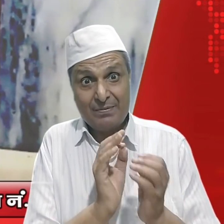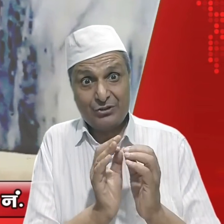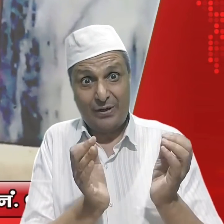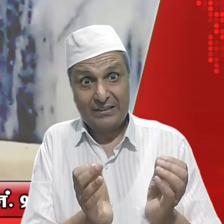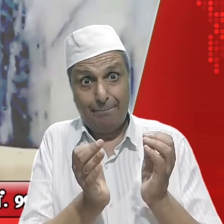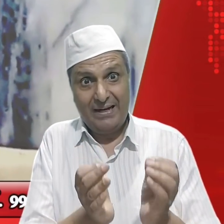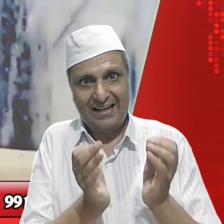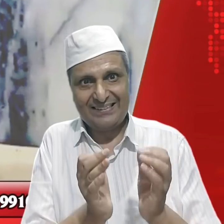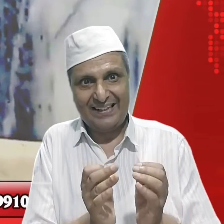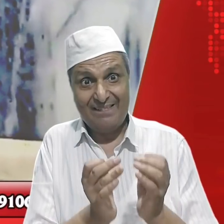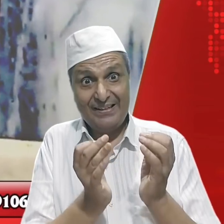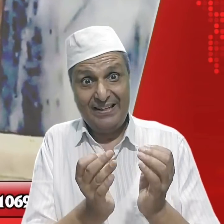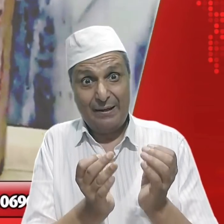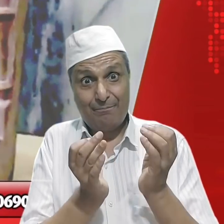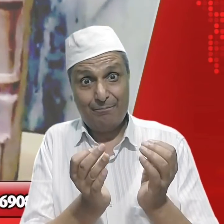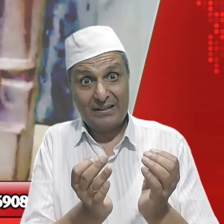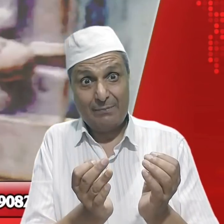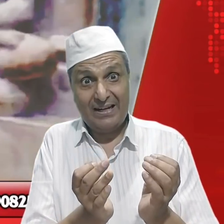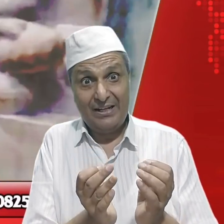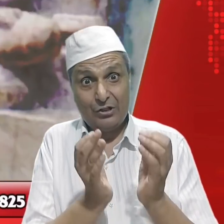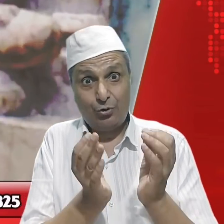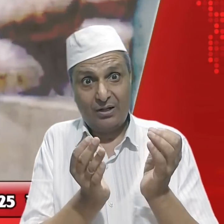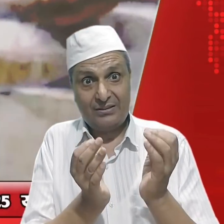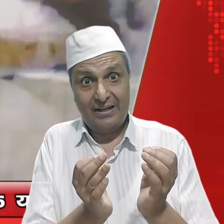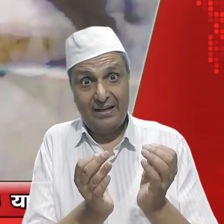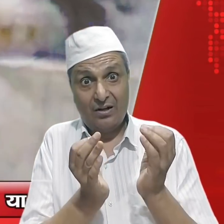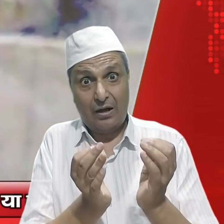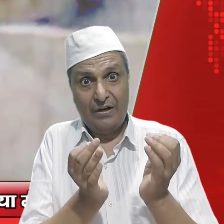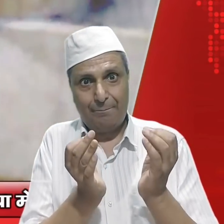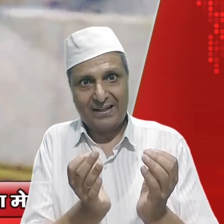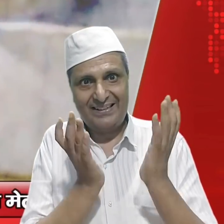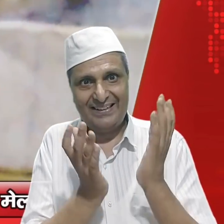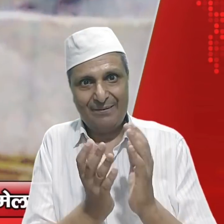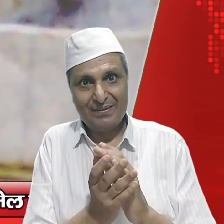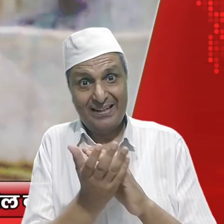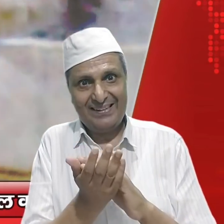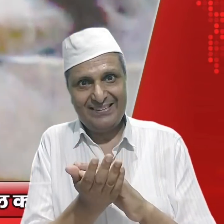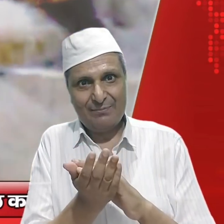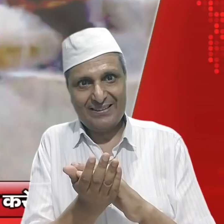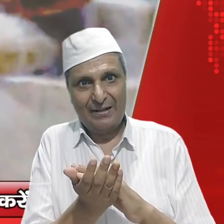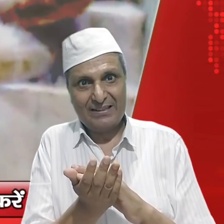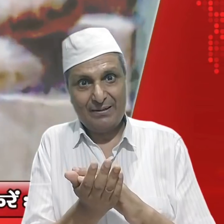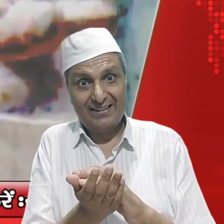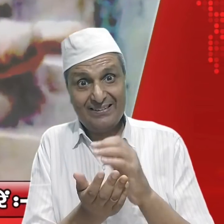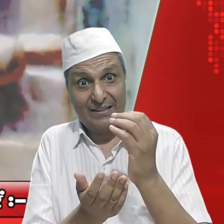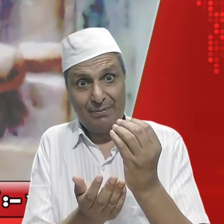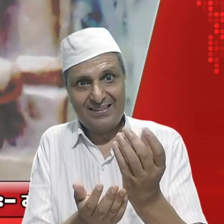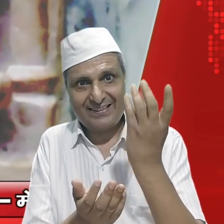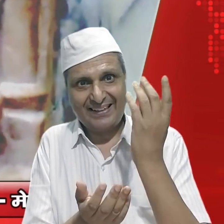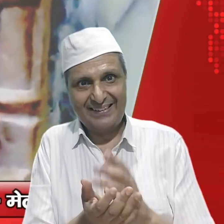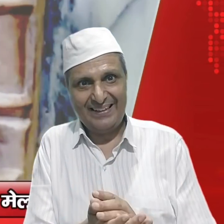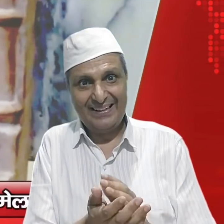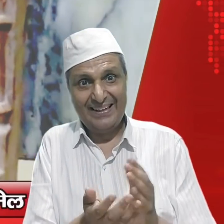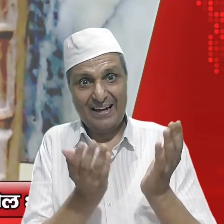प्रतिमा, श्वेत बिना लाछन की यह प्रतिमा निकली, जो लगता है काफी प्राचीन है। ऐसी चमत्कारी प्रतिमा जिसे